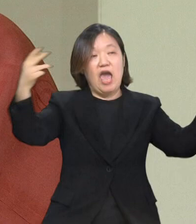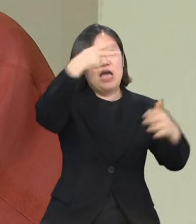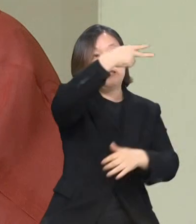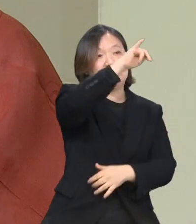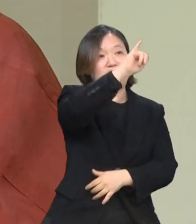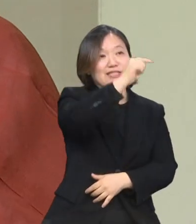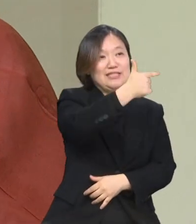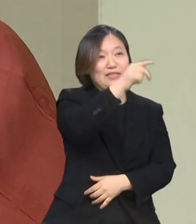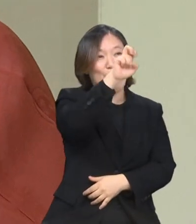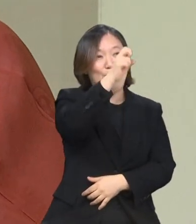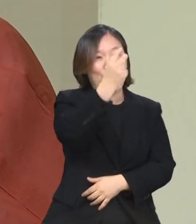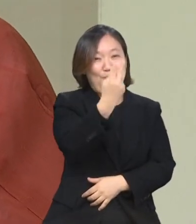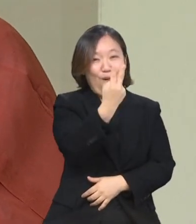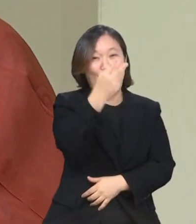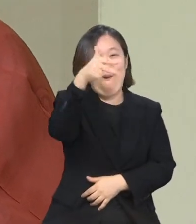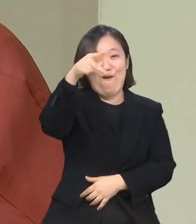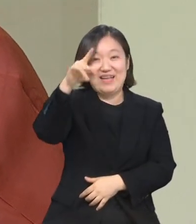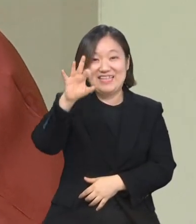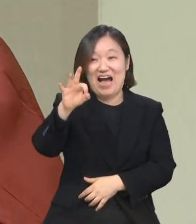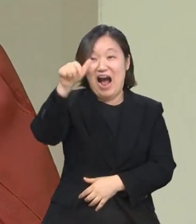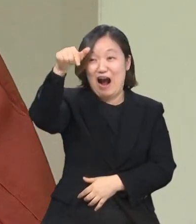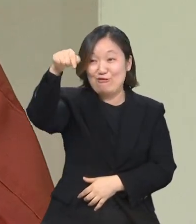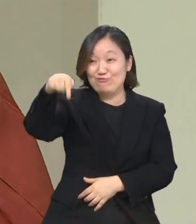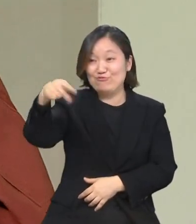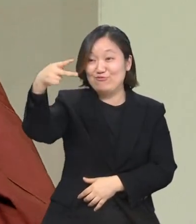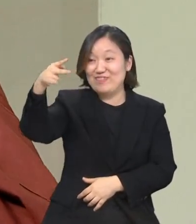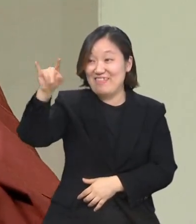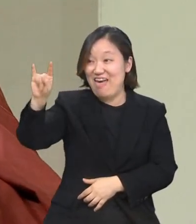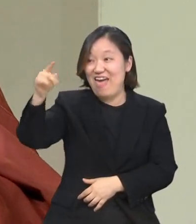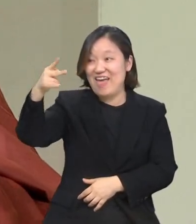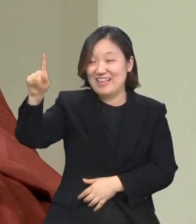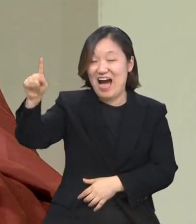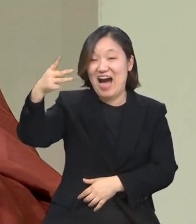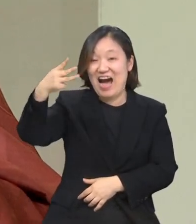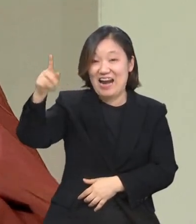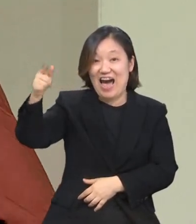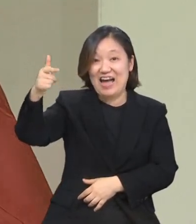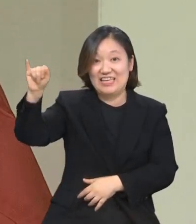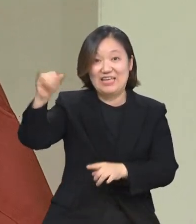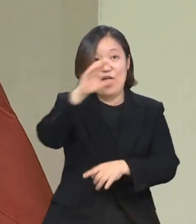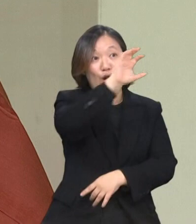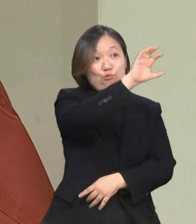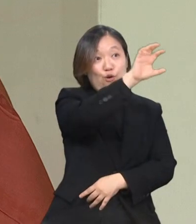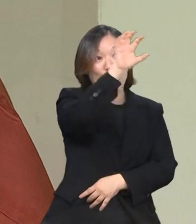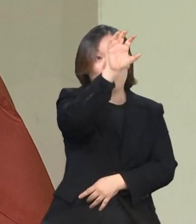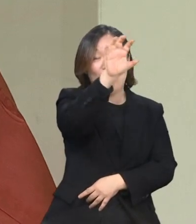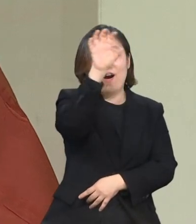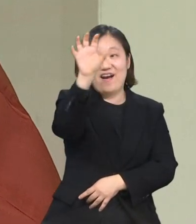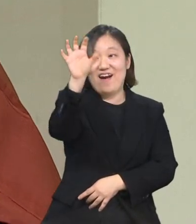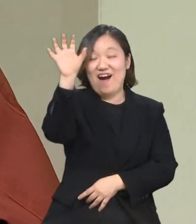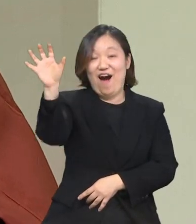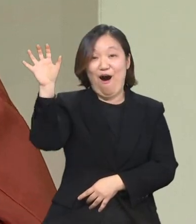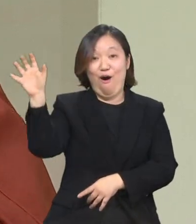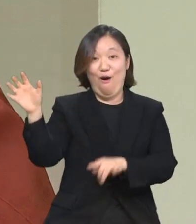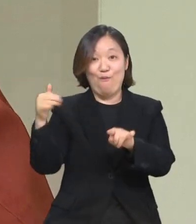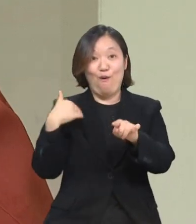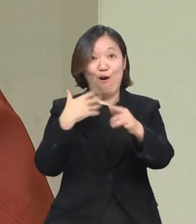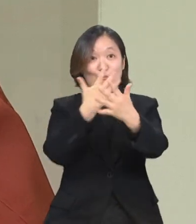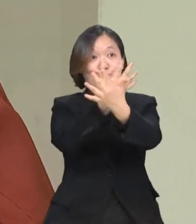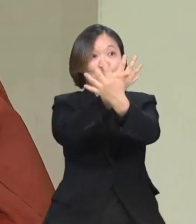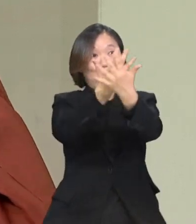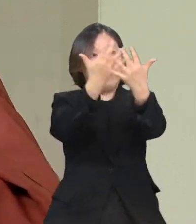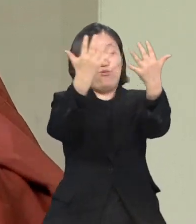신묘장구대다라니 글씨가 딱 찍혀 가지고 그냥 광명에 신묘장구대다라니 글씨가